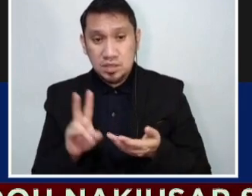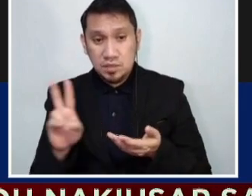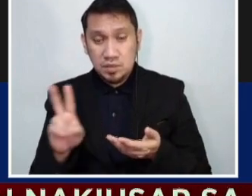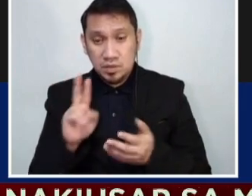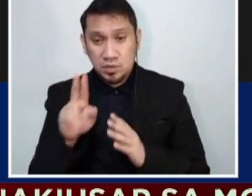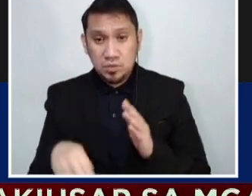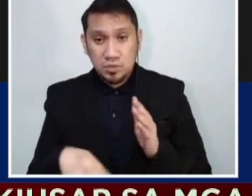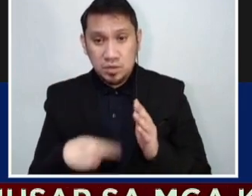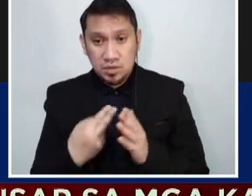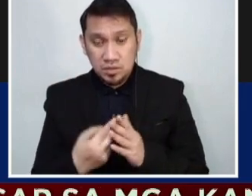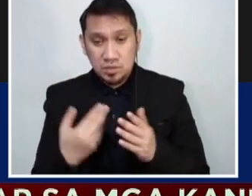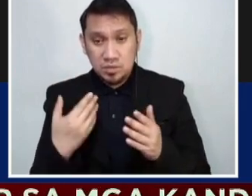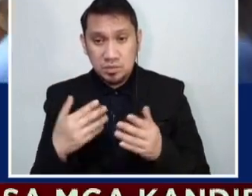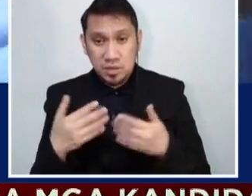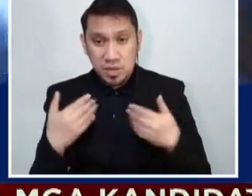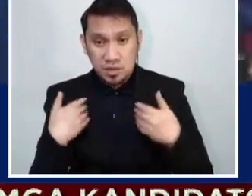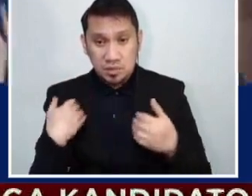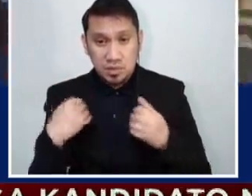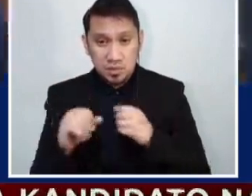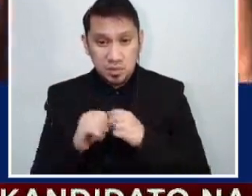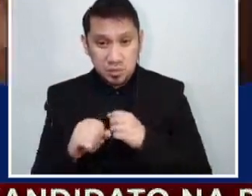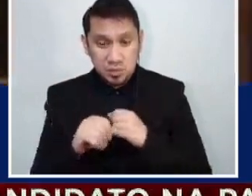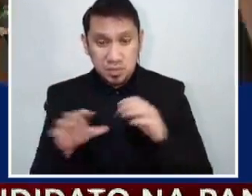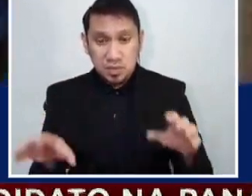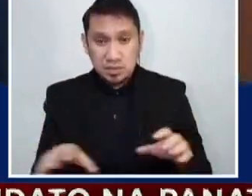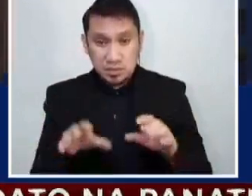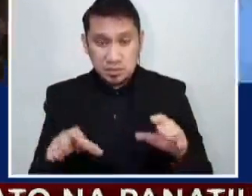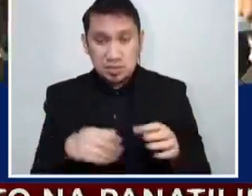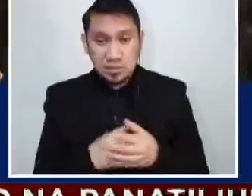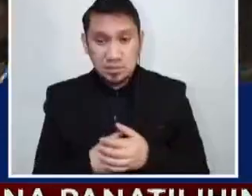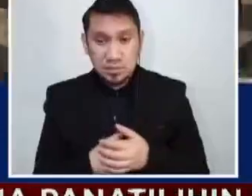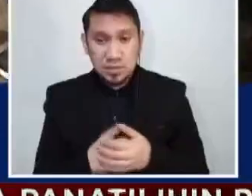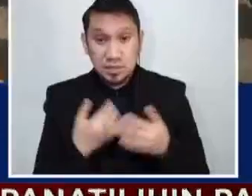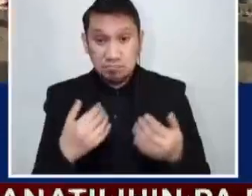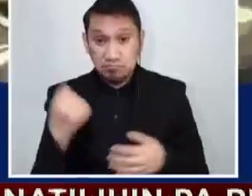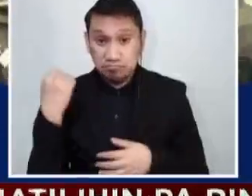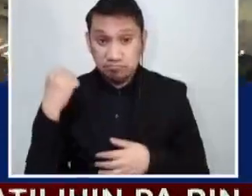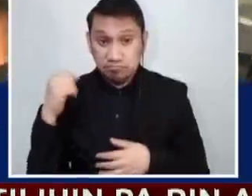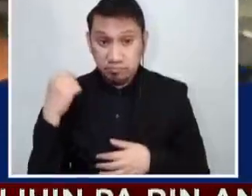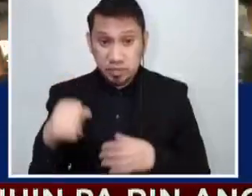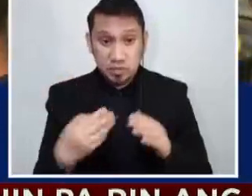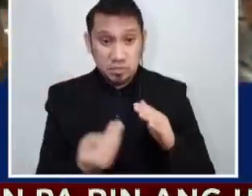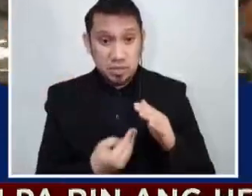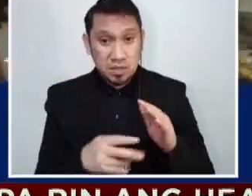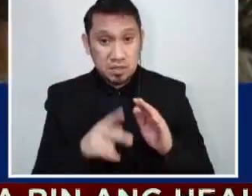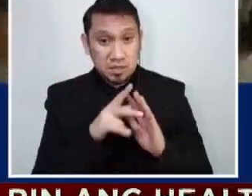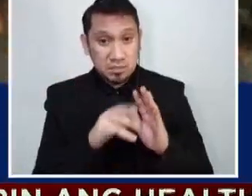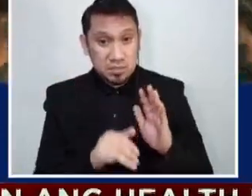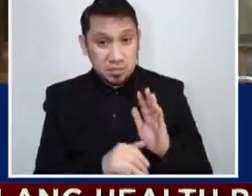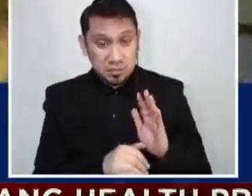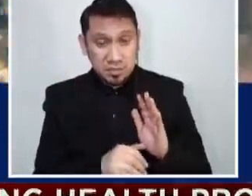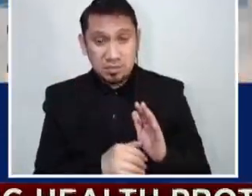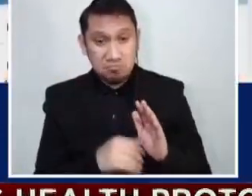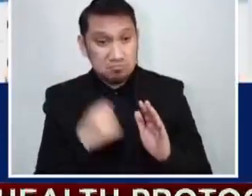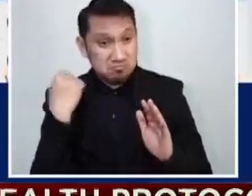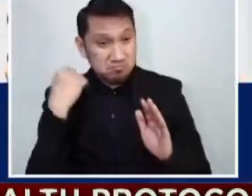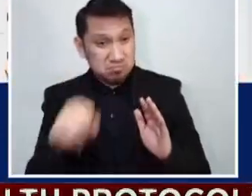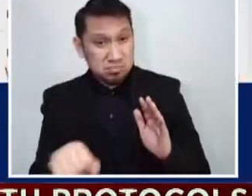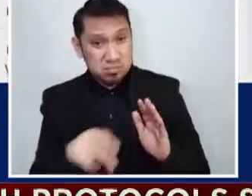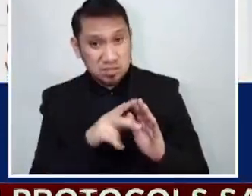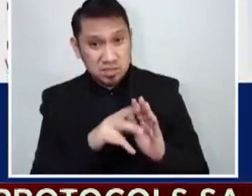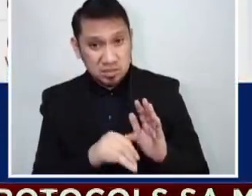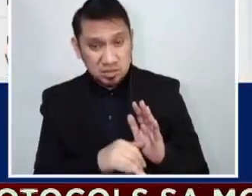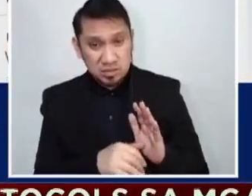of a campaign activity. Ang paglabag sa health protocols at minimum public health standards,